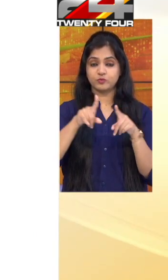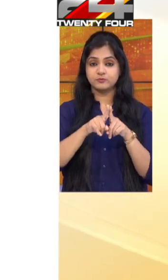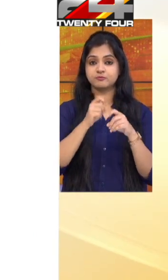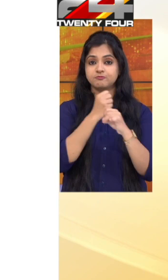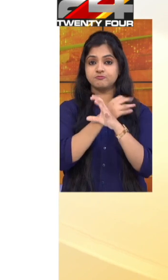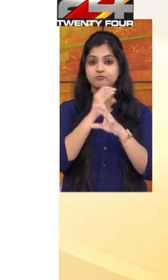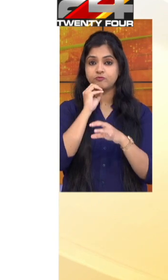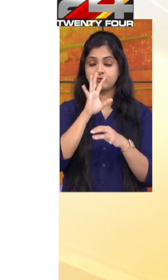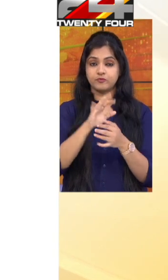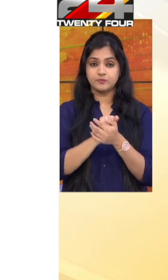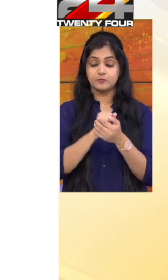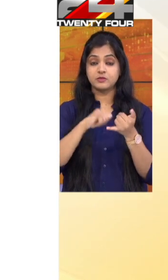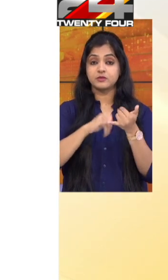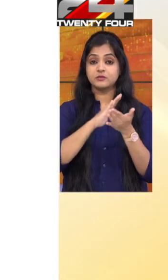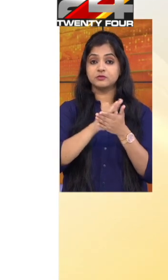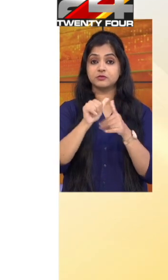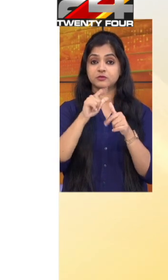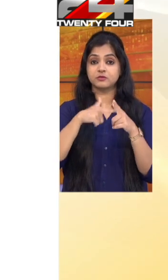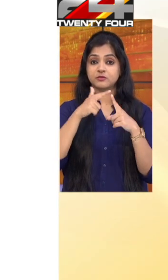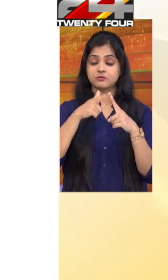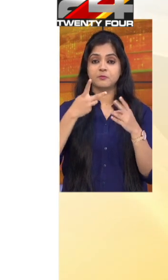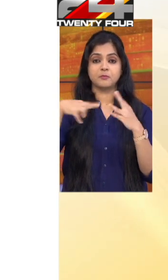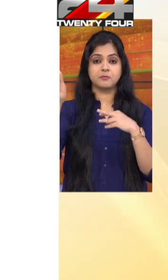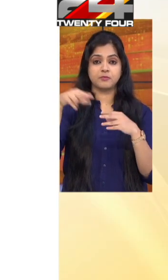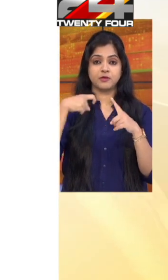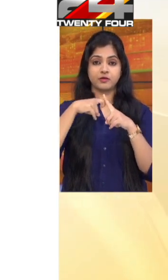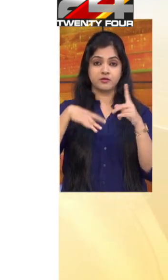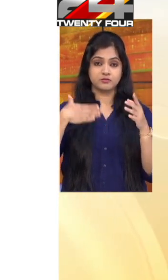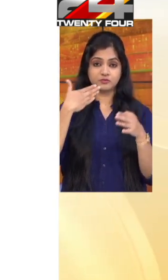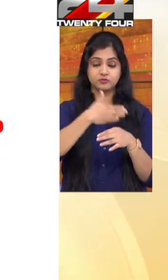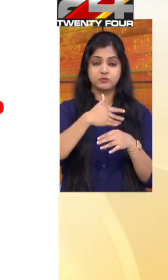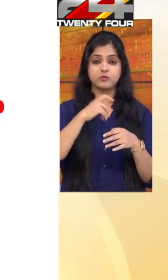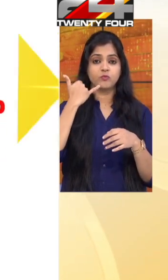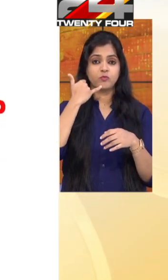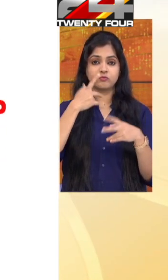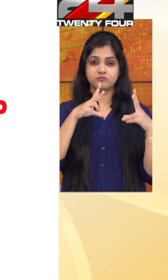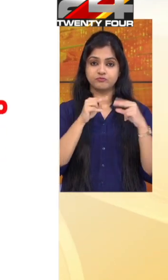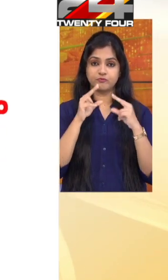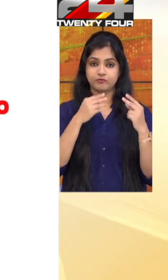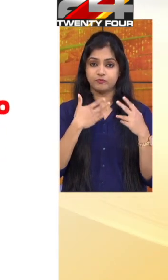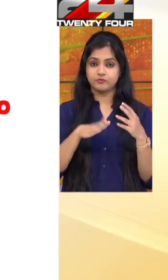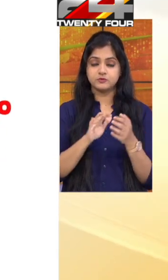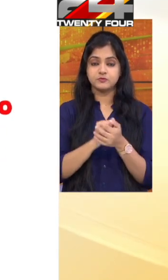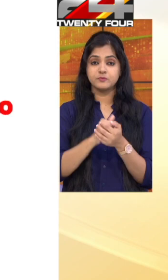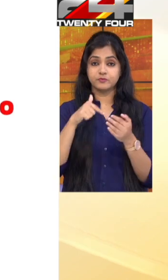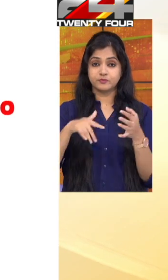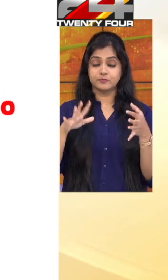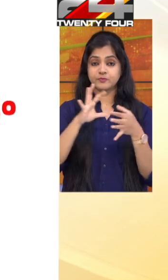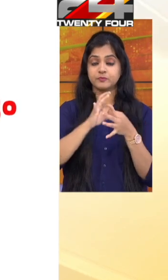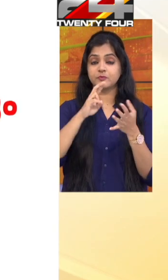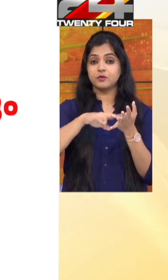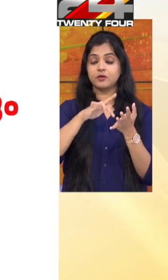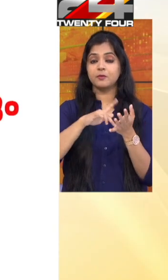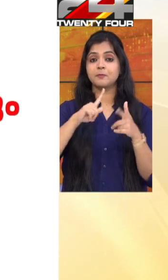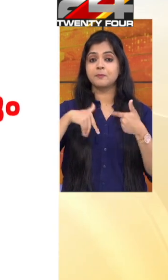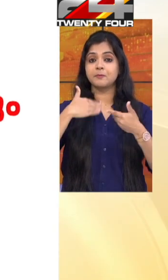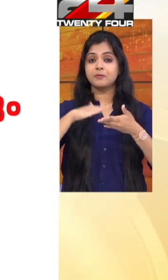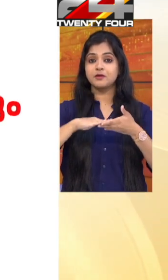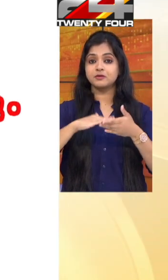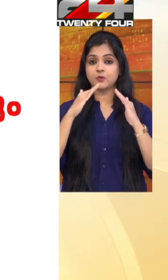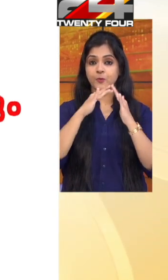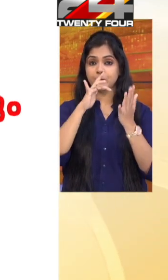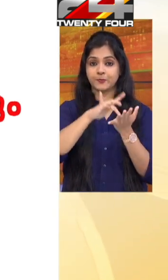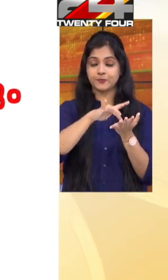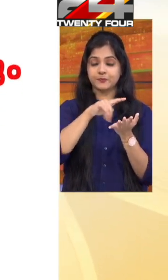തന്നെ ഷാജി സംസ്ഥാനത്തെത്തുകയും ഇത് ഫോണിൽ സംസാരിക്കുകയും ചെയ്തിരുന്നു. ഇതിന് പിന്നാലെയാണ് ഇപ്പോൾ ഈ നാദാപുരത്ത് വെച്ച് വിവാഹ വീട്ടിൽ വെച്ച ഇരുവരും